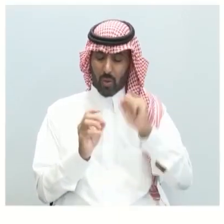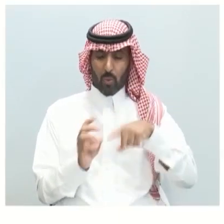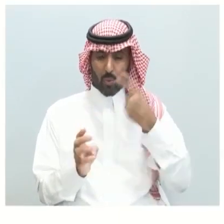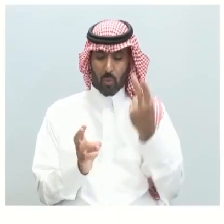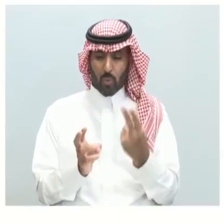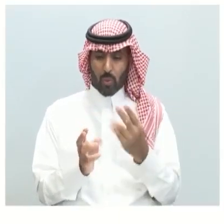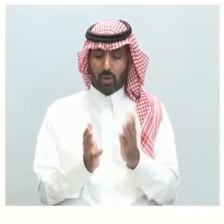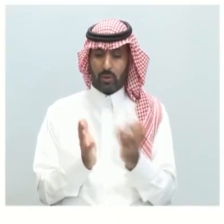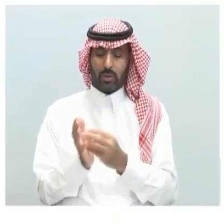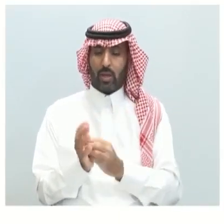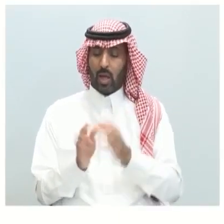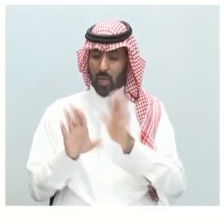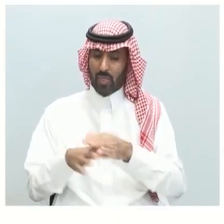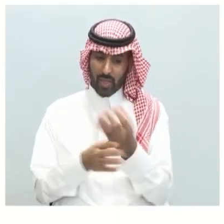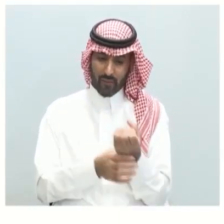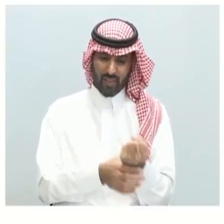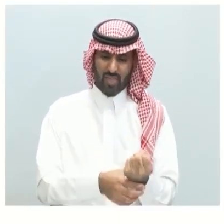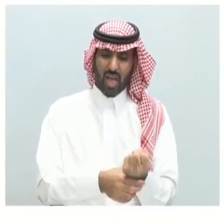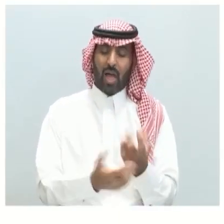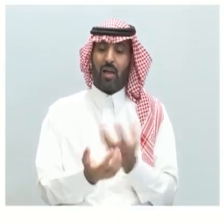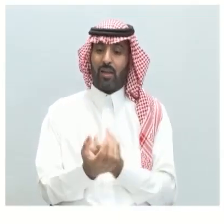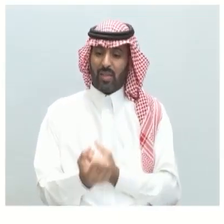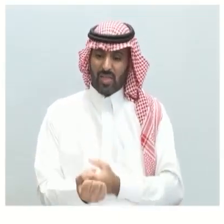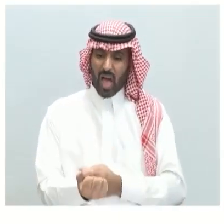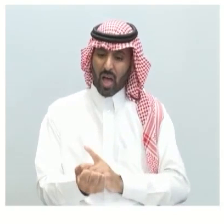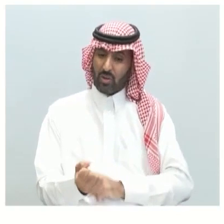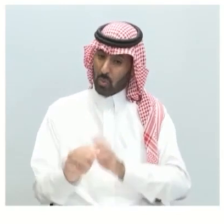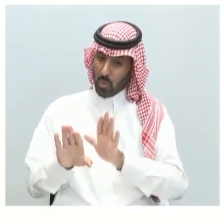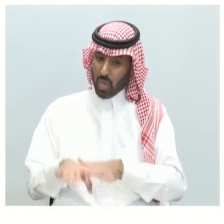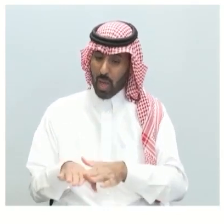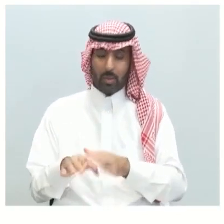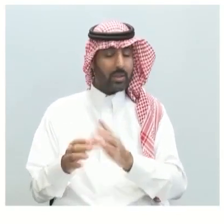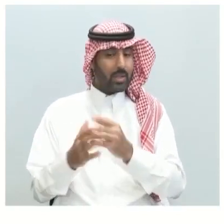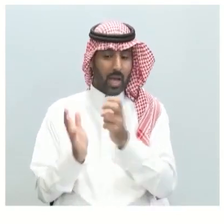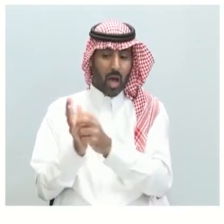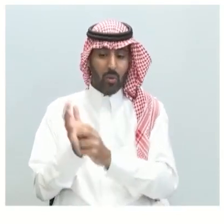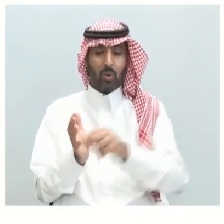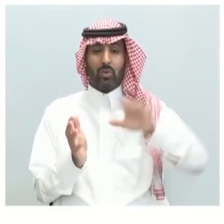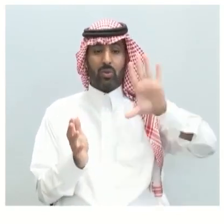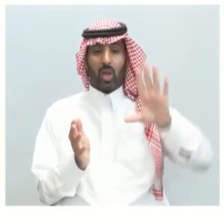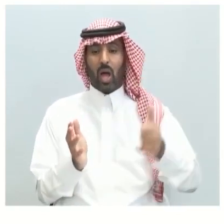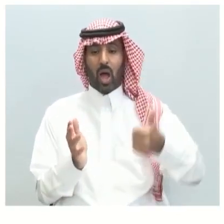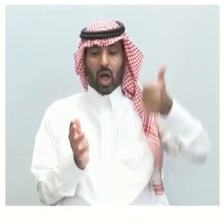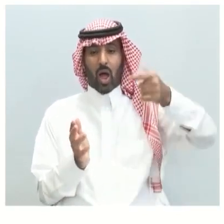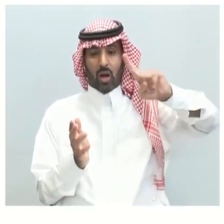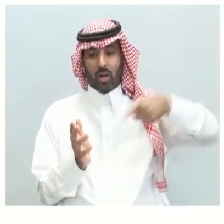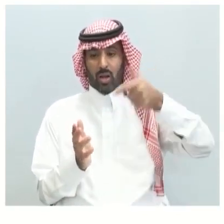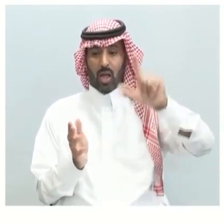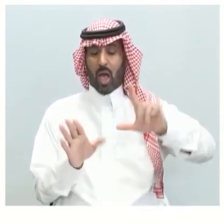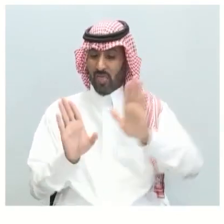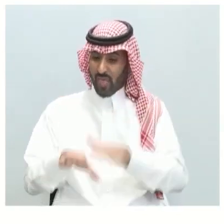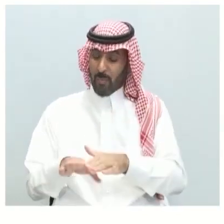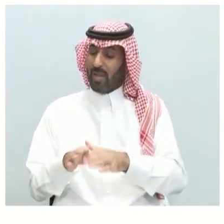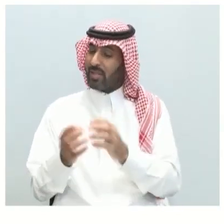فسيعيش سيعطيني قانون شر الان انظر هذا هو القانون العام للغازات ثبت الضغط